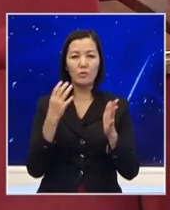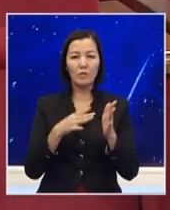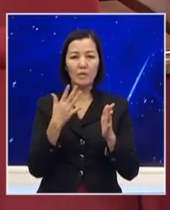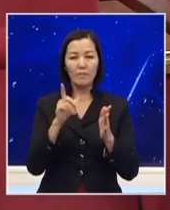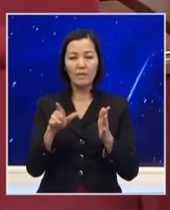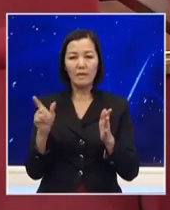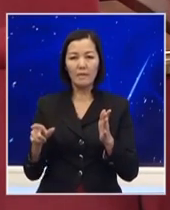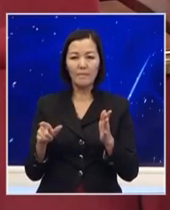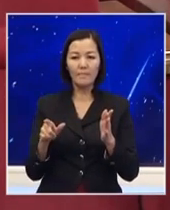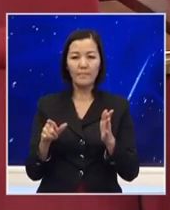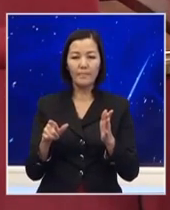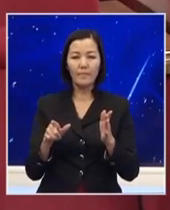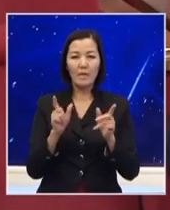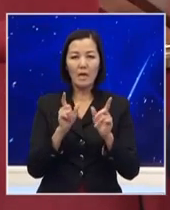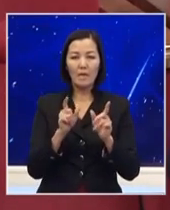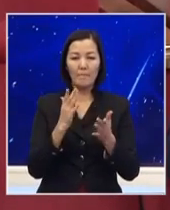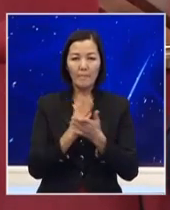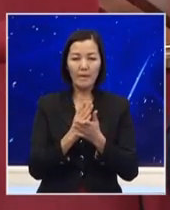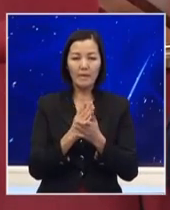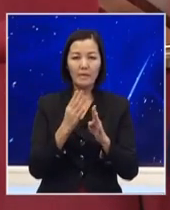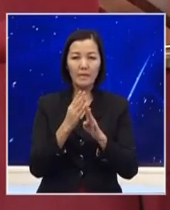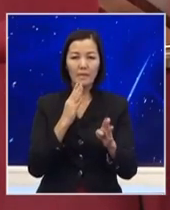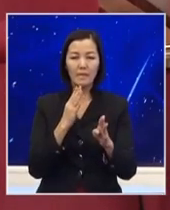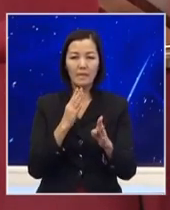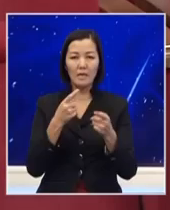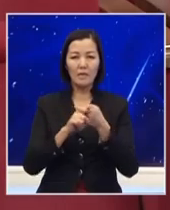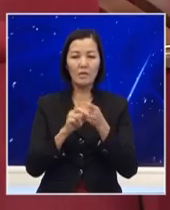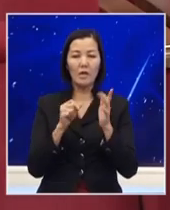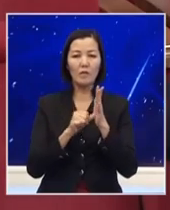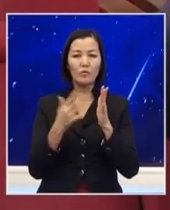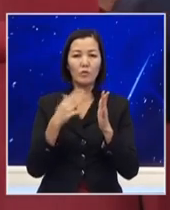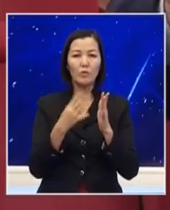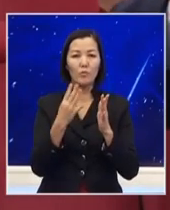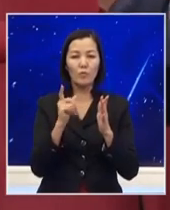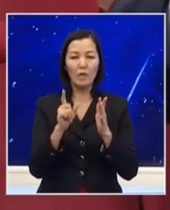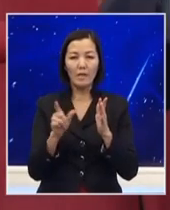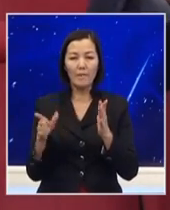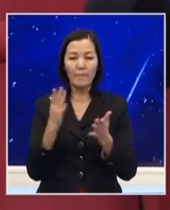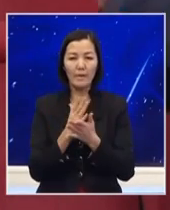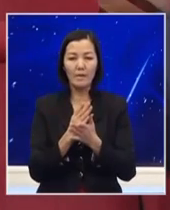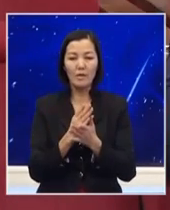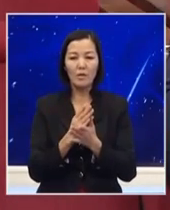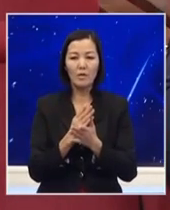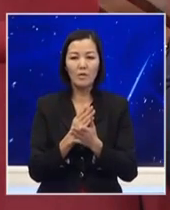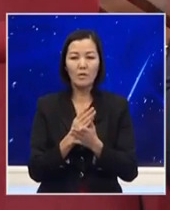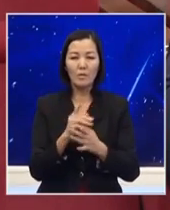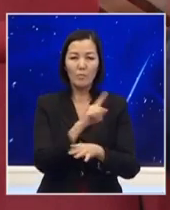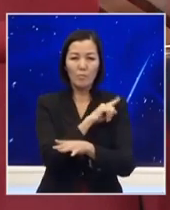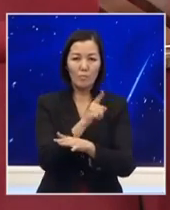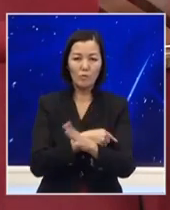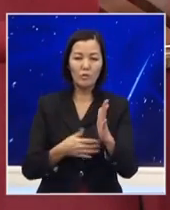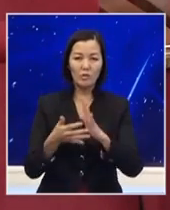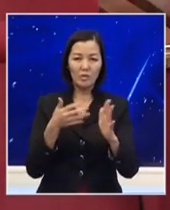адам абонент бар. Енді кезекте тұр, қосамыз деп 654 адам тұр. Бірақ та Амандық апаш мошын жетпей жатыр.